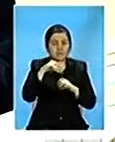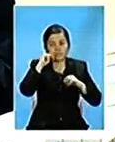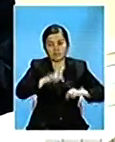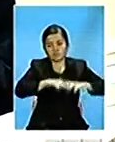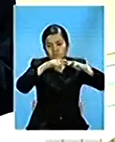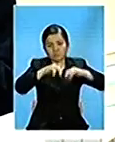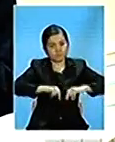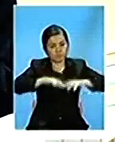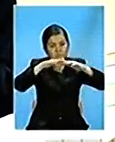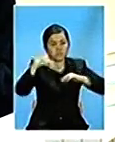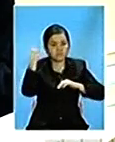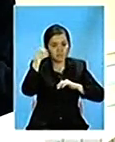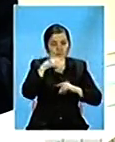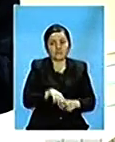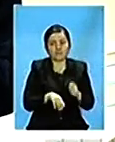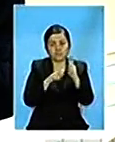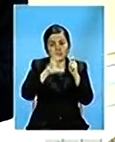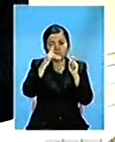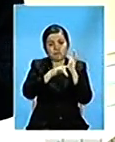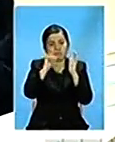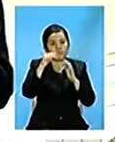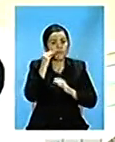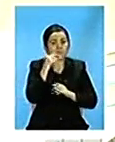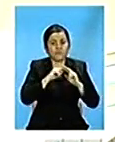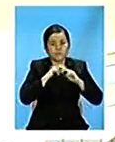ของอำเภอโจดานผมท่วมทุกปีเลยครับ